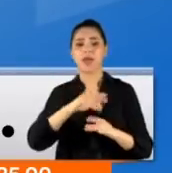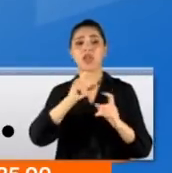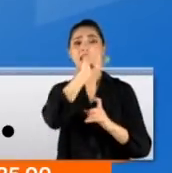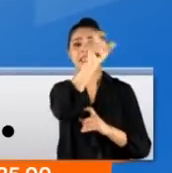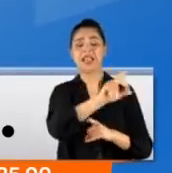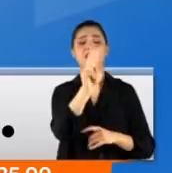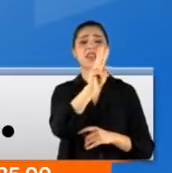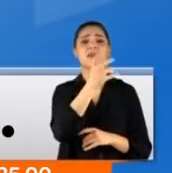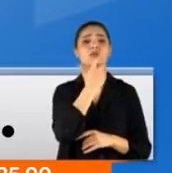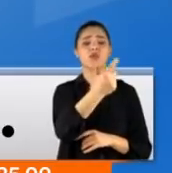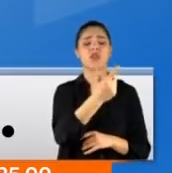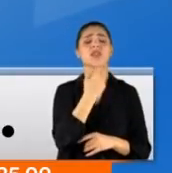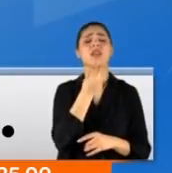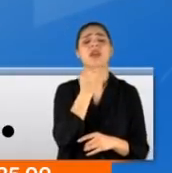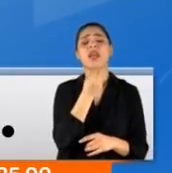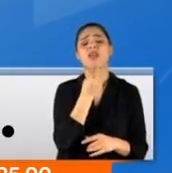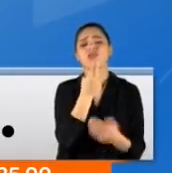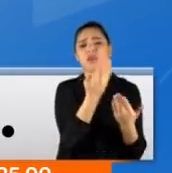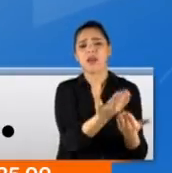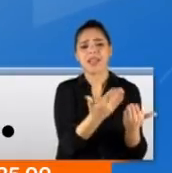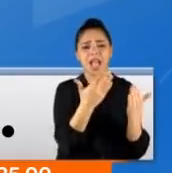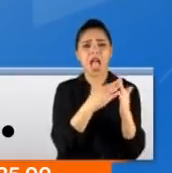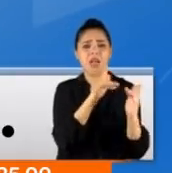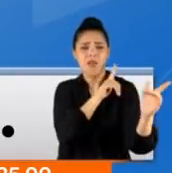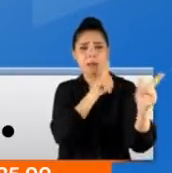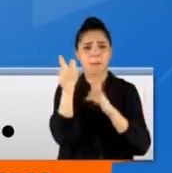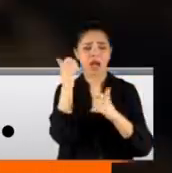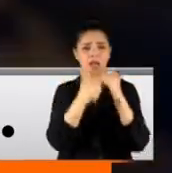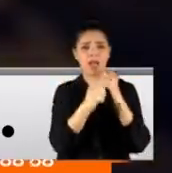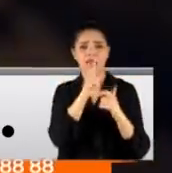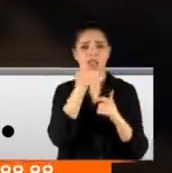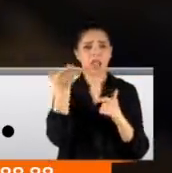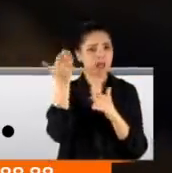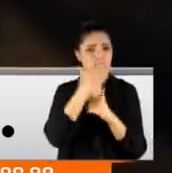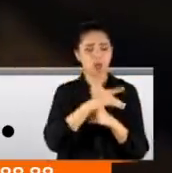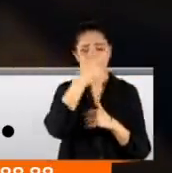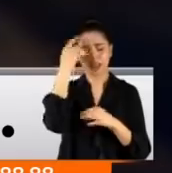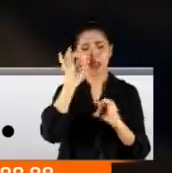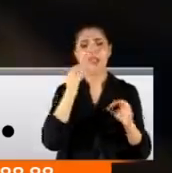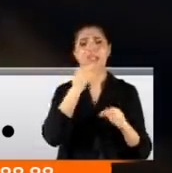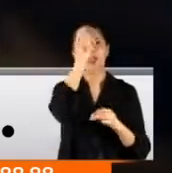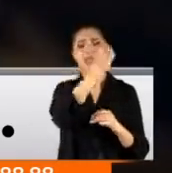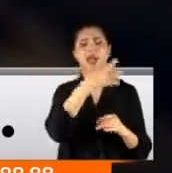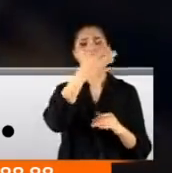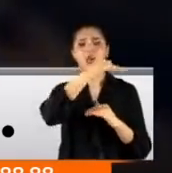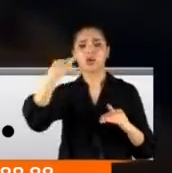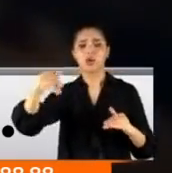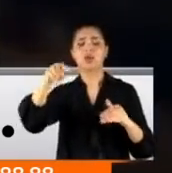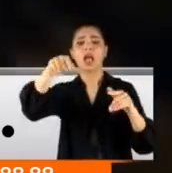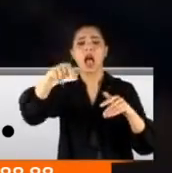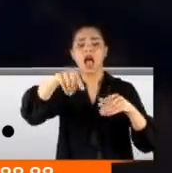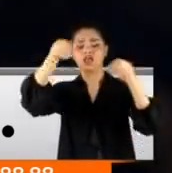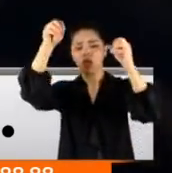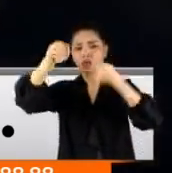Demir 23 yaşında gencecik bir kadındı. Evinden yükselen kavga sesleri sonrası talihsiz kadın 4. kattan aşağı